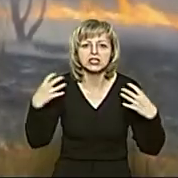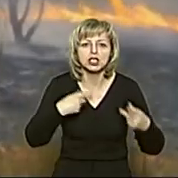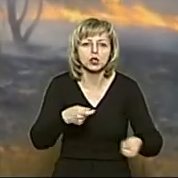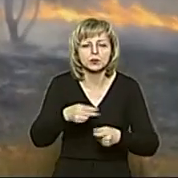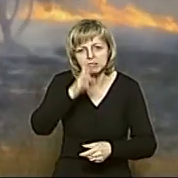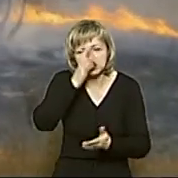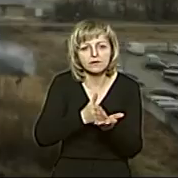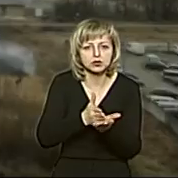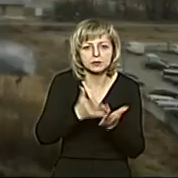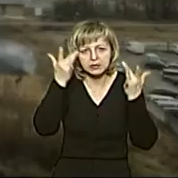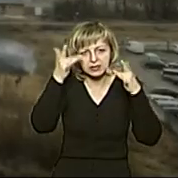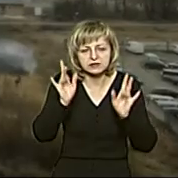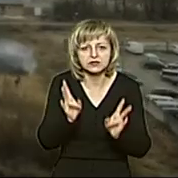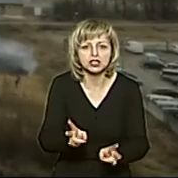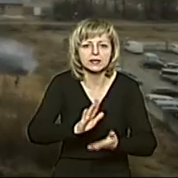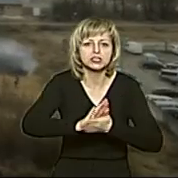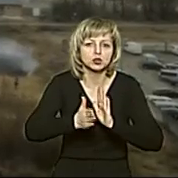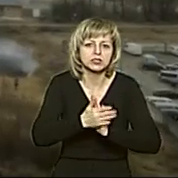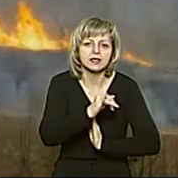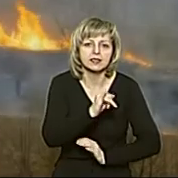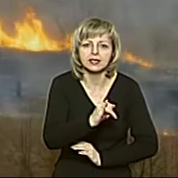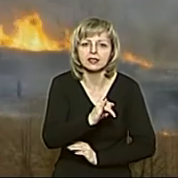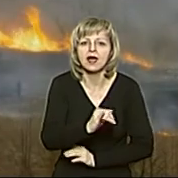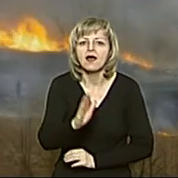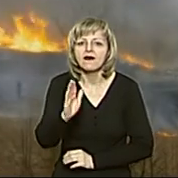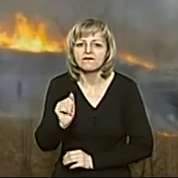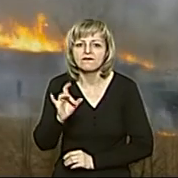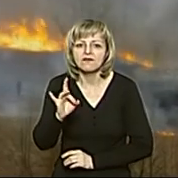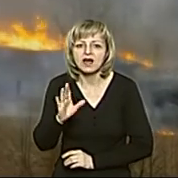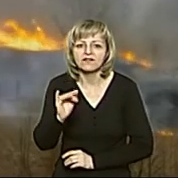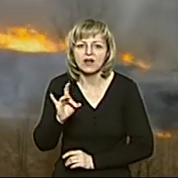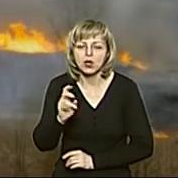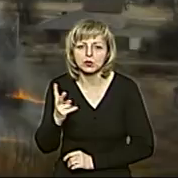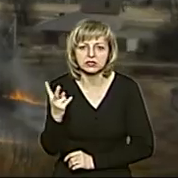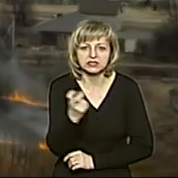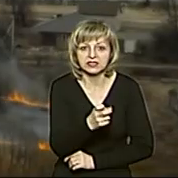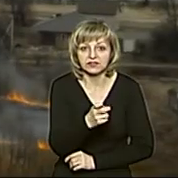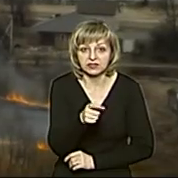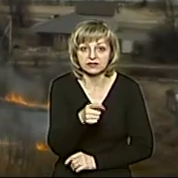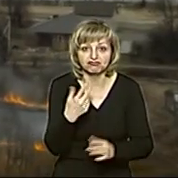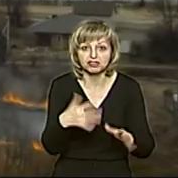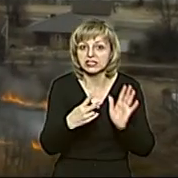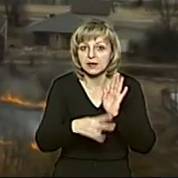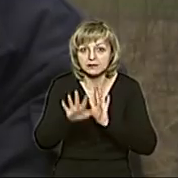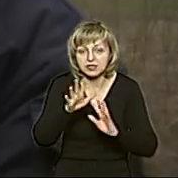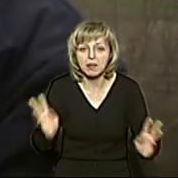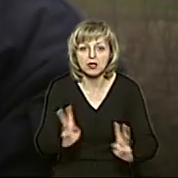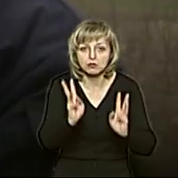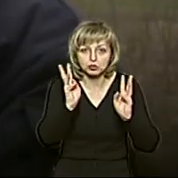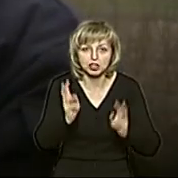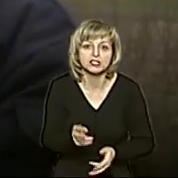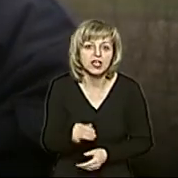управління Державної служби надзвичайних ситуацій Ірина Варварук. За цих дві неділі 75 пожеж. Це дуже велика цифра.